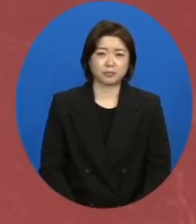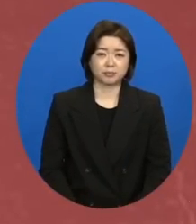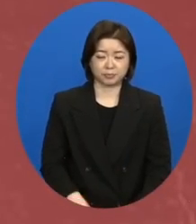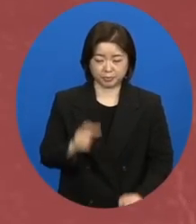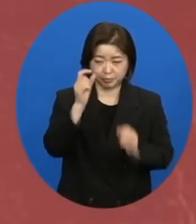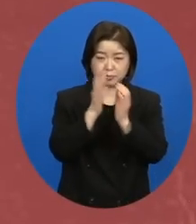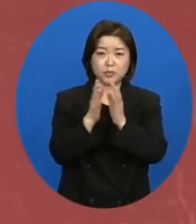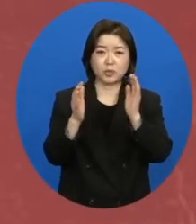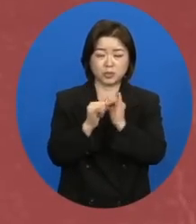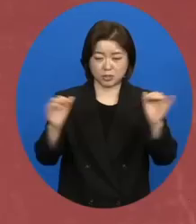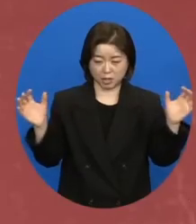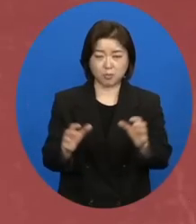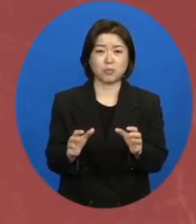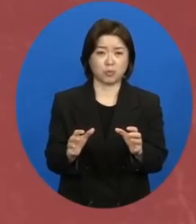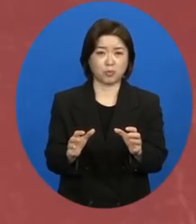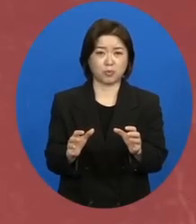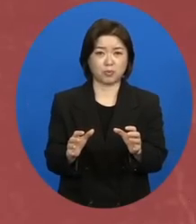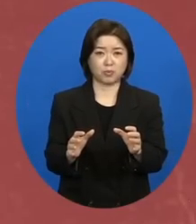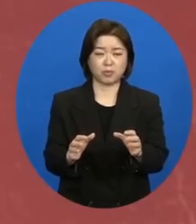기도의 사람들이 모이는 거 아닙니까?